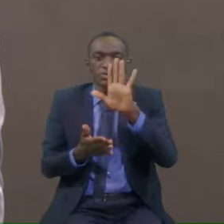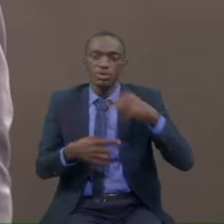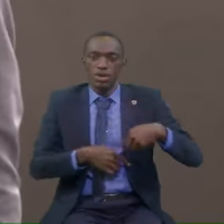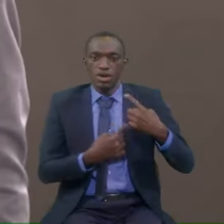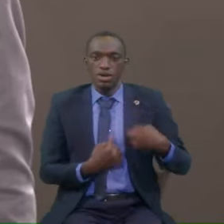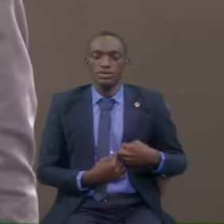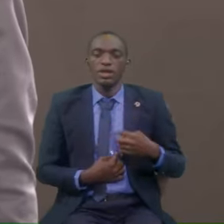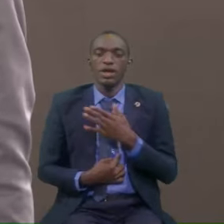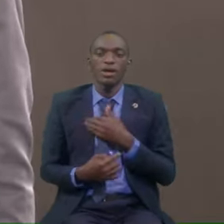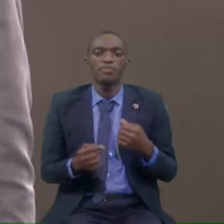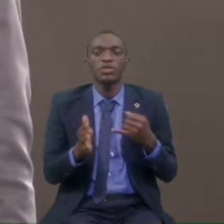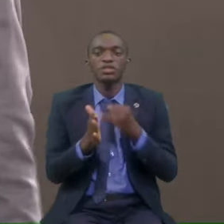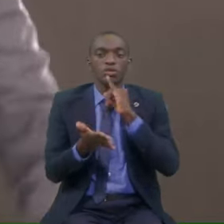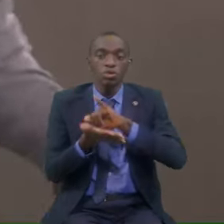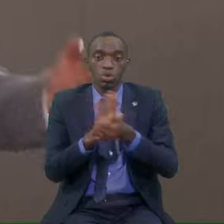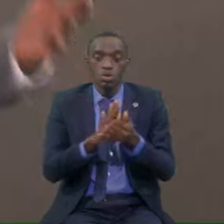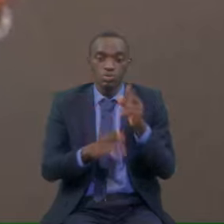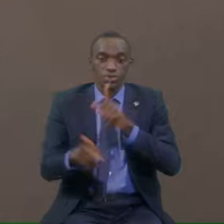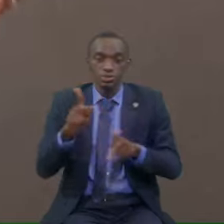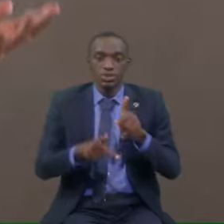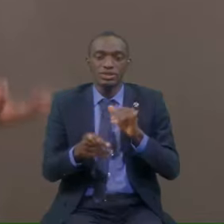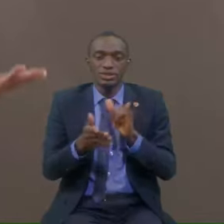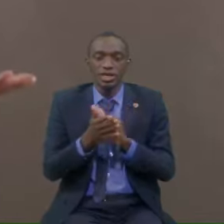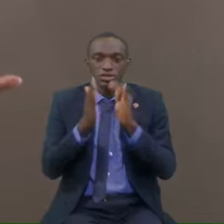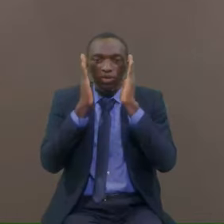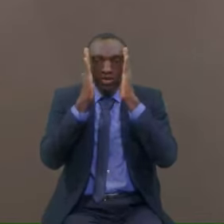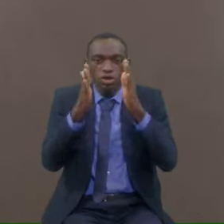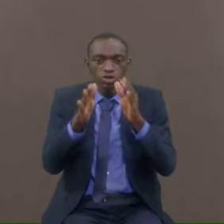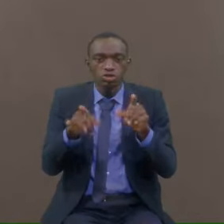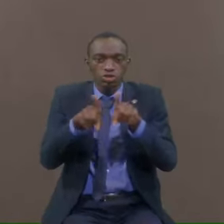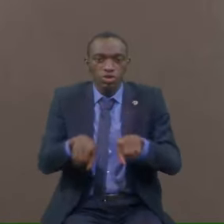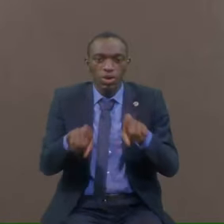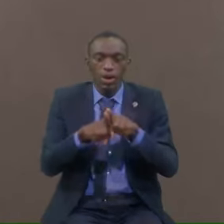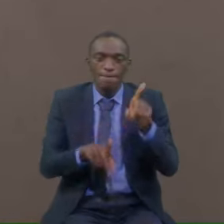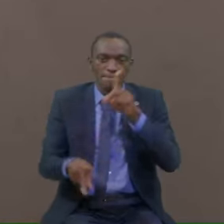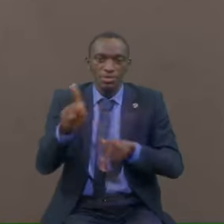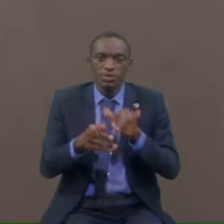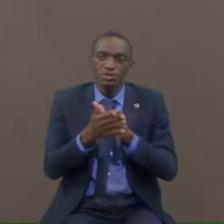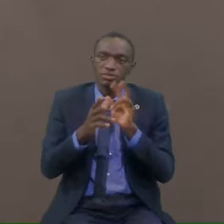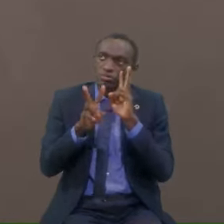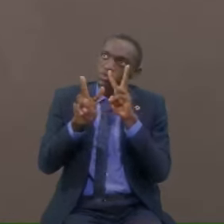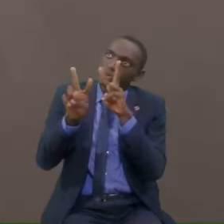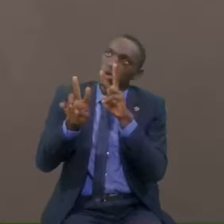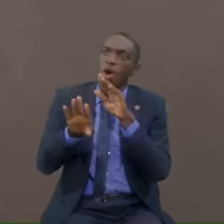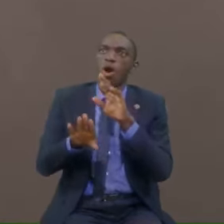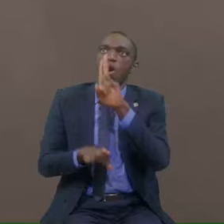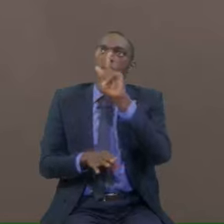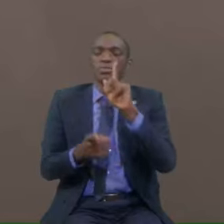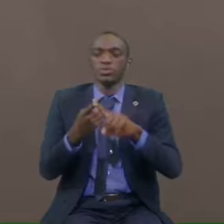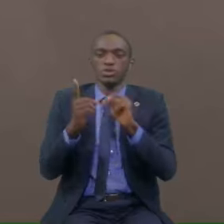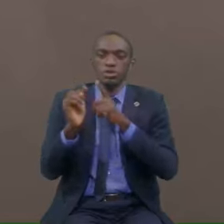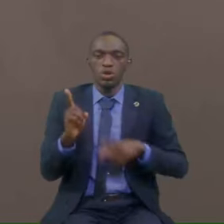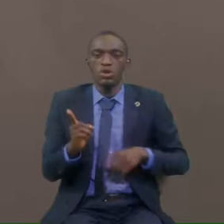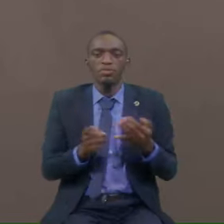Et c'est de telles personnes qui se concentrent. C'est de telles personnes qui portent les regards sur le Seigneur, ceux qui